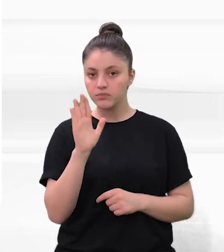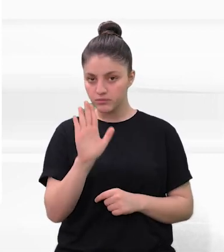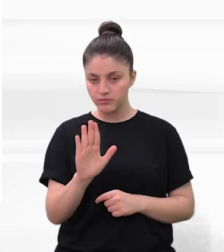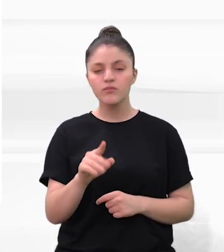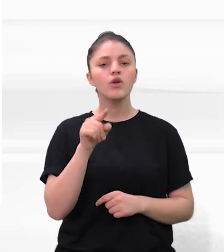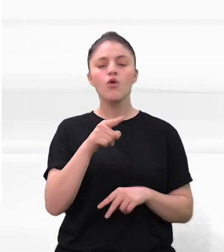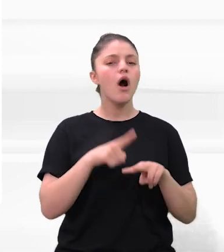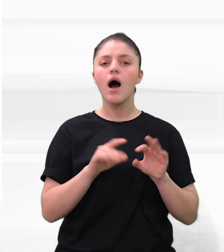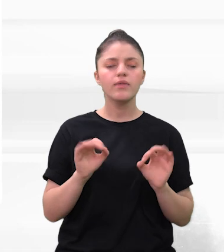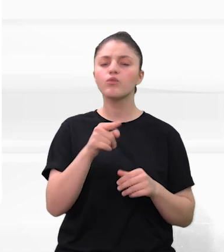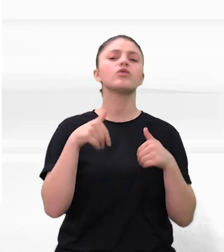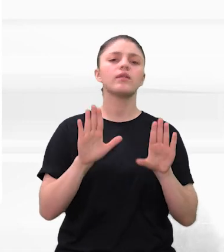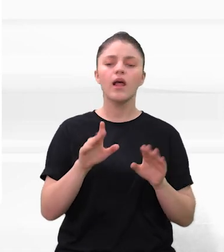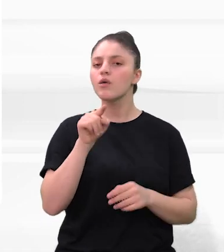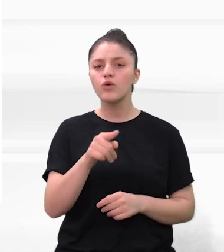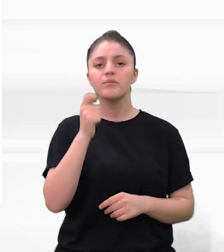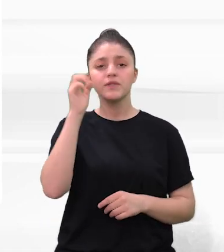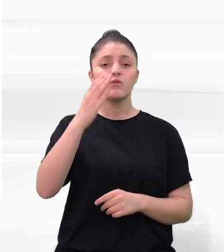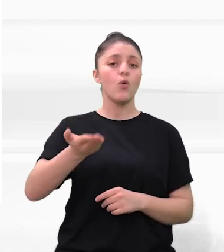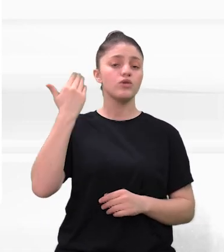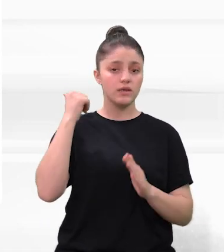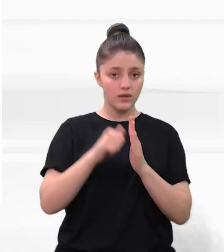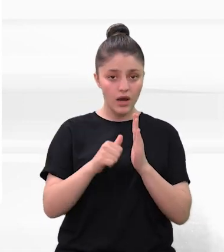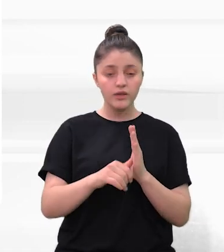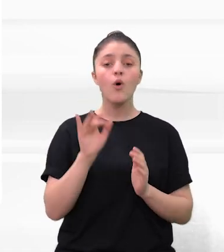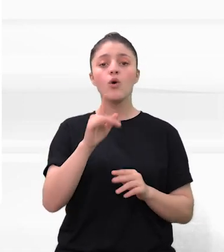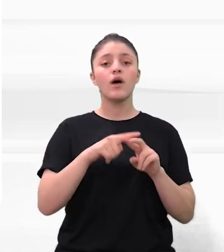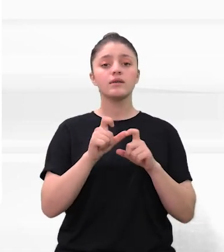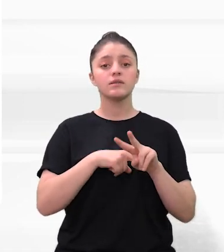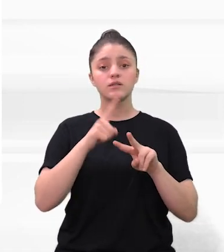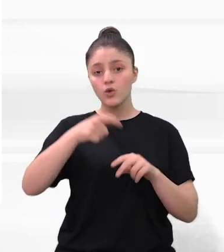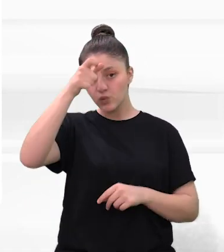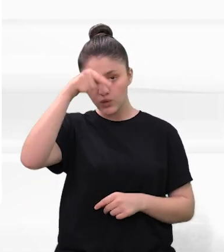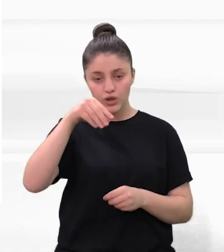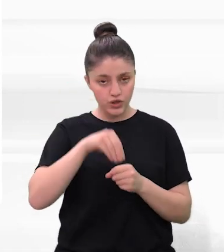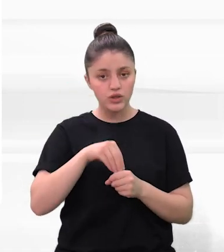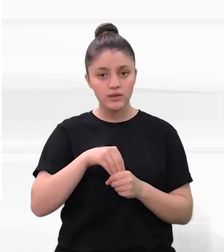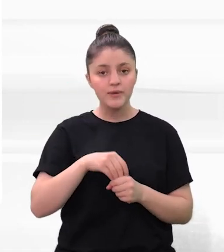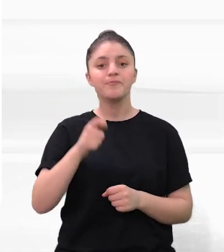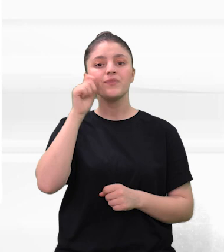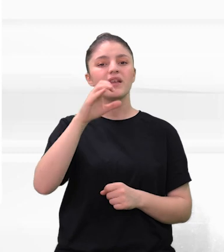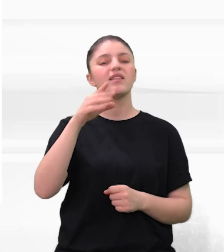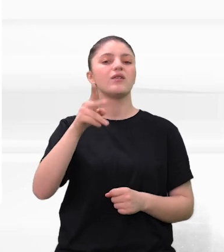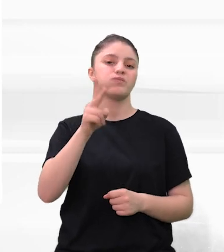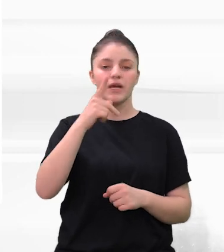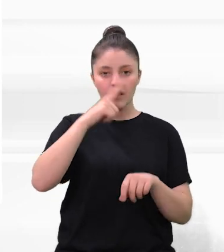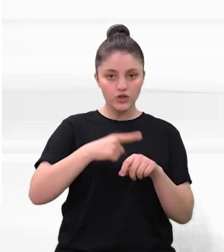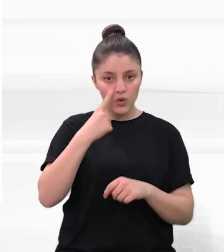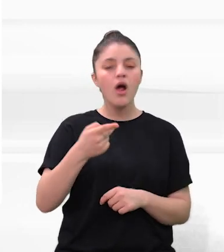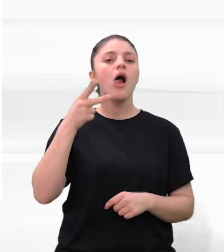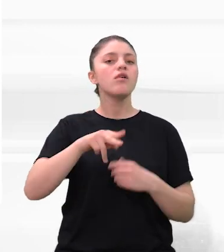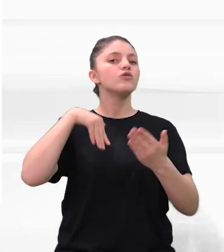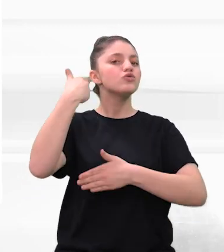kurban biliyorsunuz değildir ci İslamiyet öncesi dönemde Orta Asya türklerinde dini inançlar da biliyorsunuz